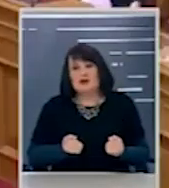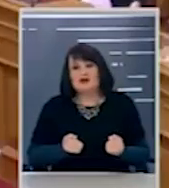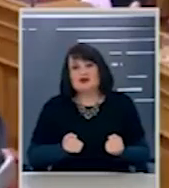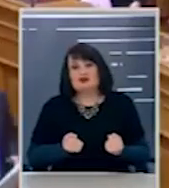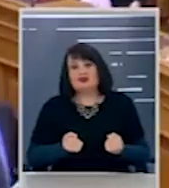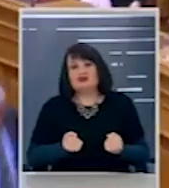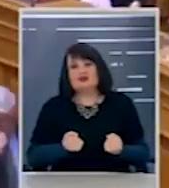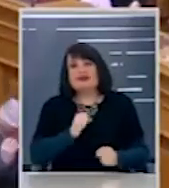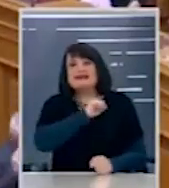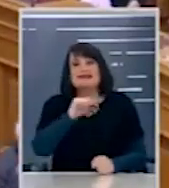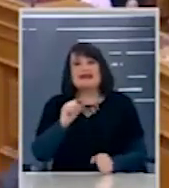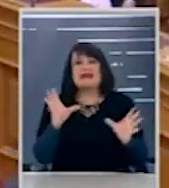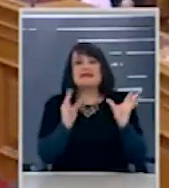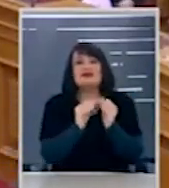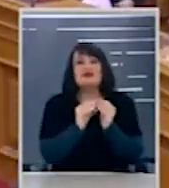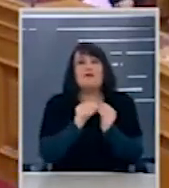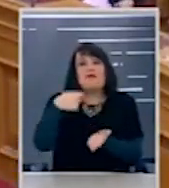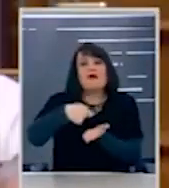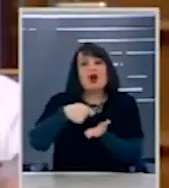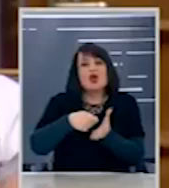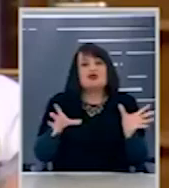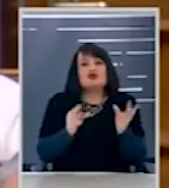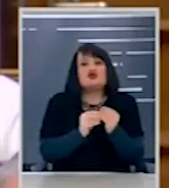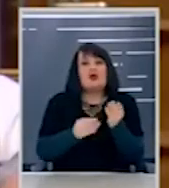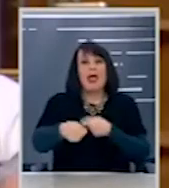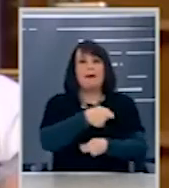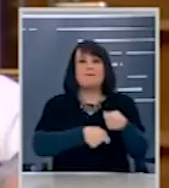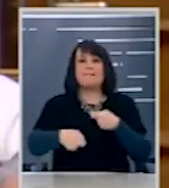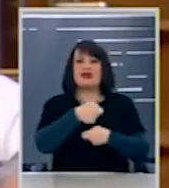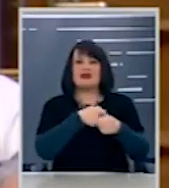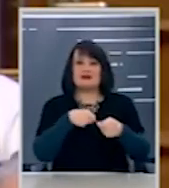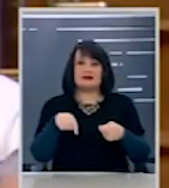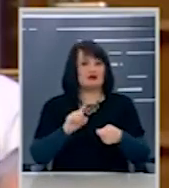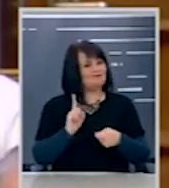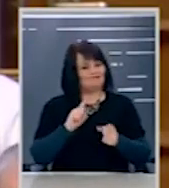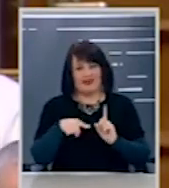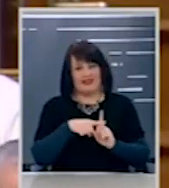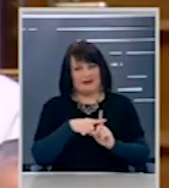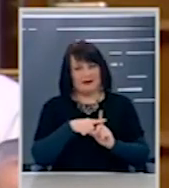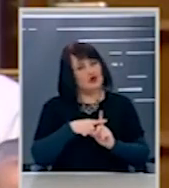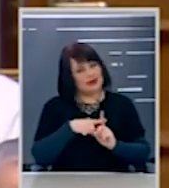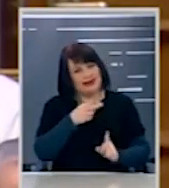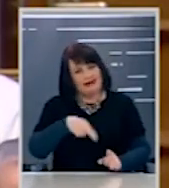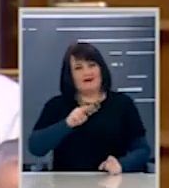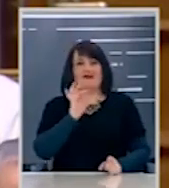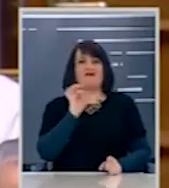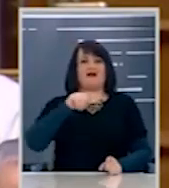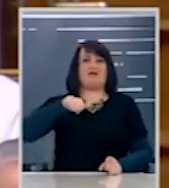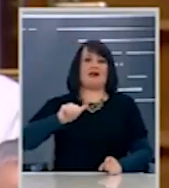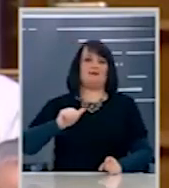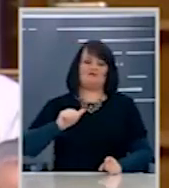στον συντελεστή φορολόγηση των επιχειρήσεων. Δεν είναι θετικό αυτό. Και στο ΦΠΑ. Όμως